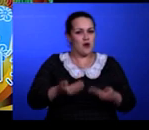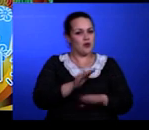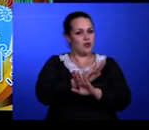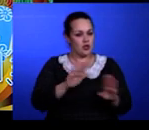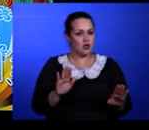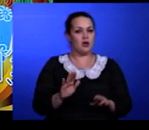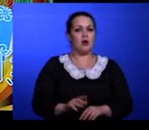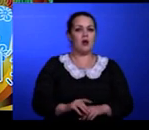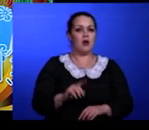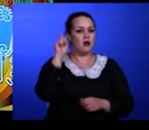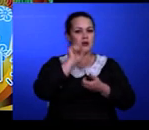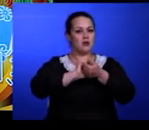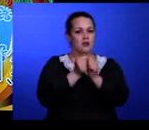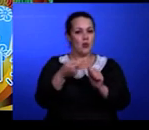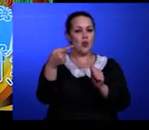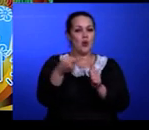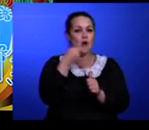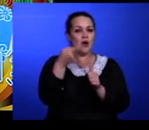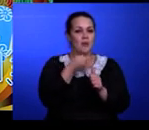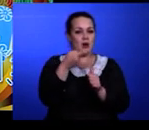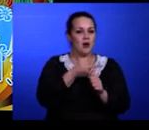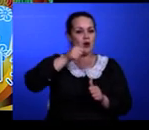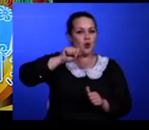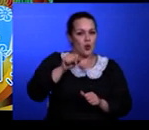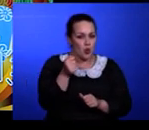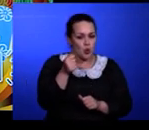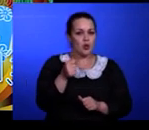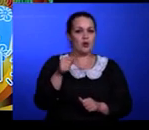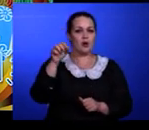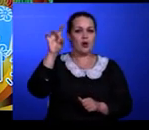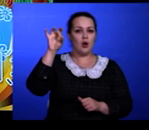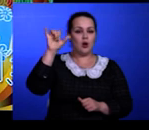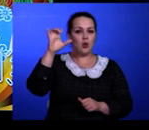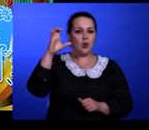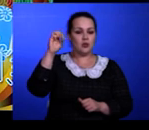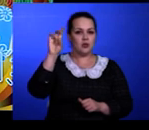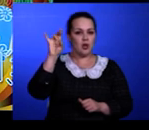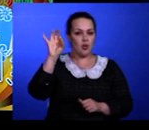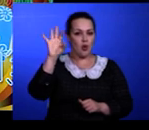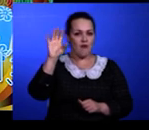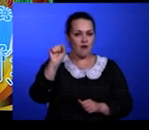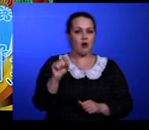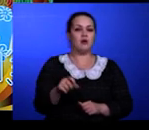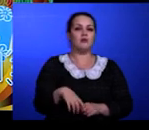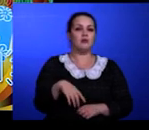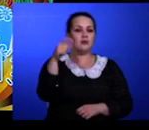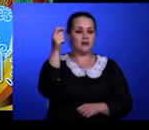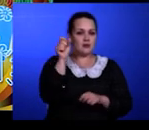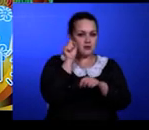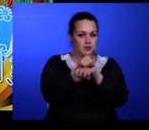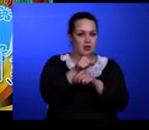запомнить имена товарищей как эскадрильи русанова получила боевое задание